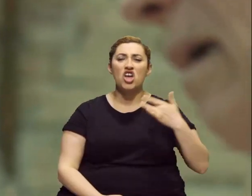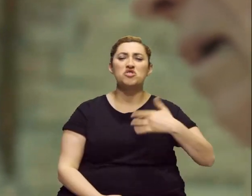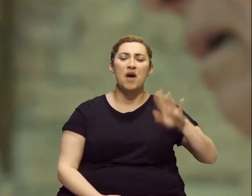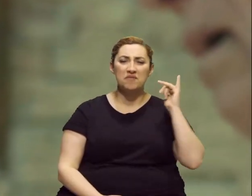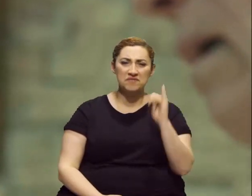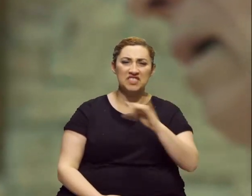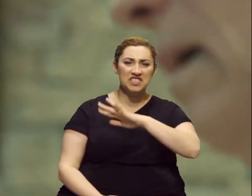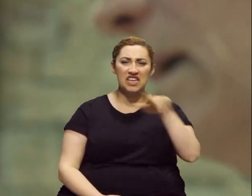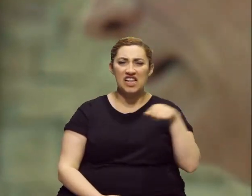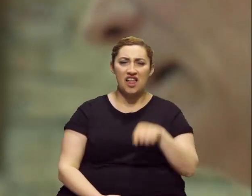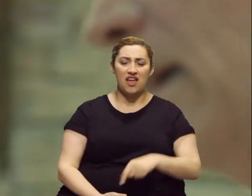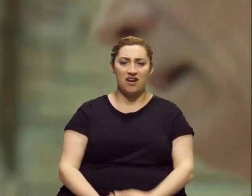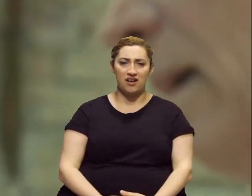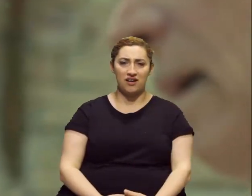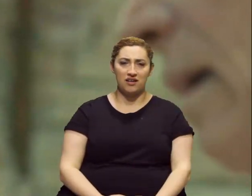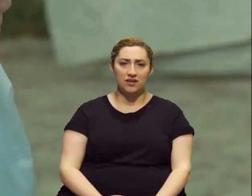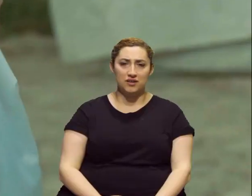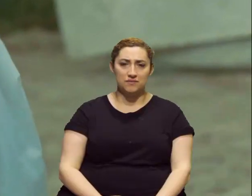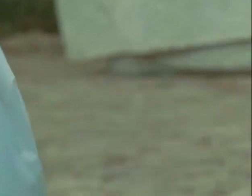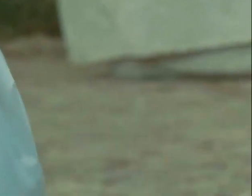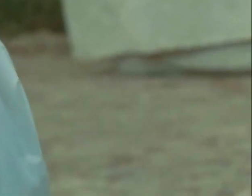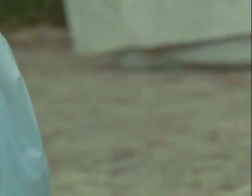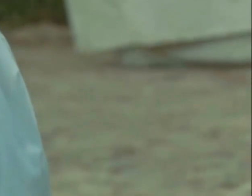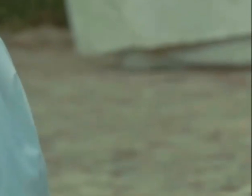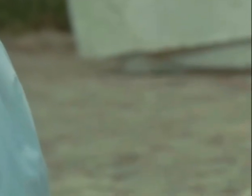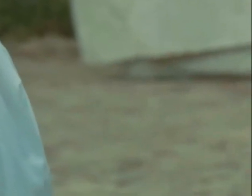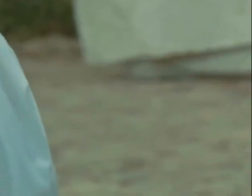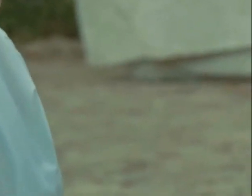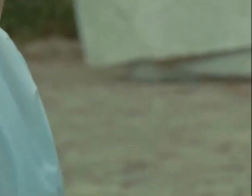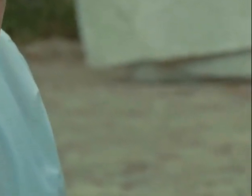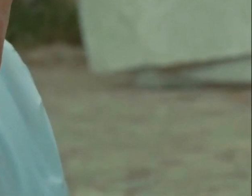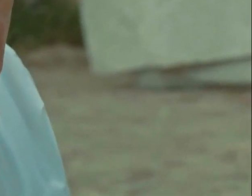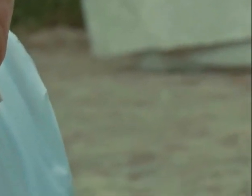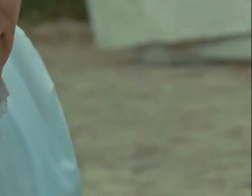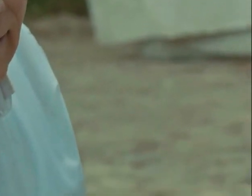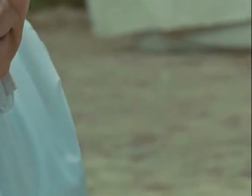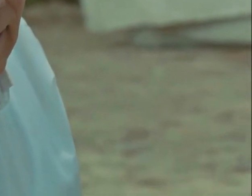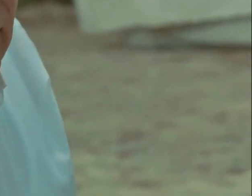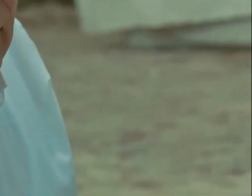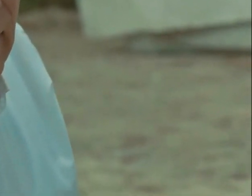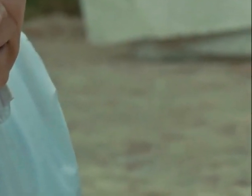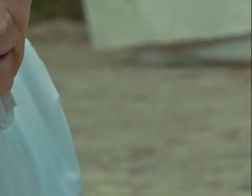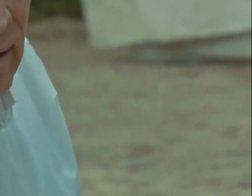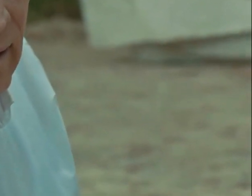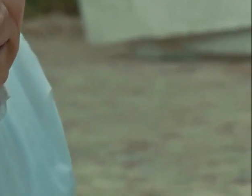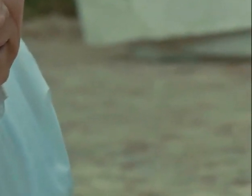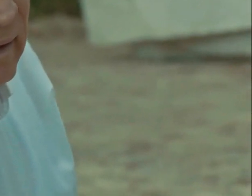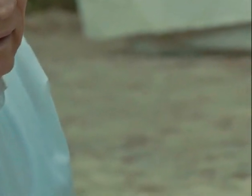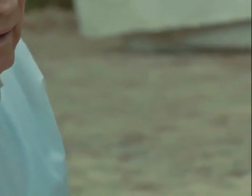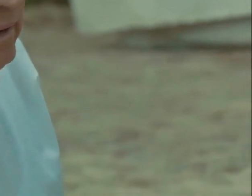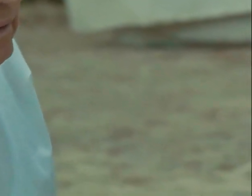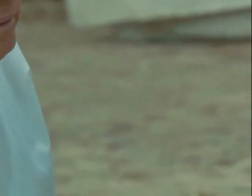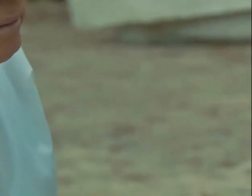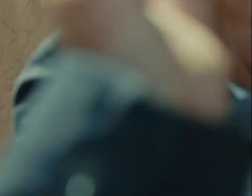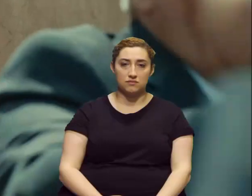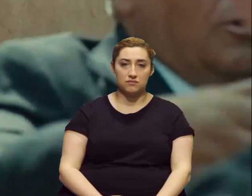Akbar bir an Yüce Efendi'ye bakıp önüne döndü. Yüce Efendi o anda bakmadı ama sonrasında Akbar'a bakıp buruk ifadesiyle gülümsedi.